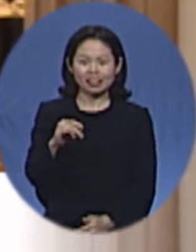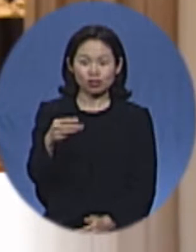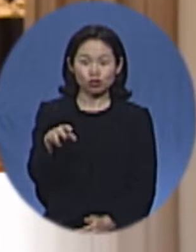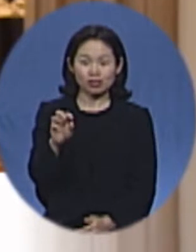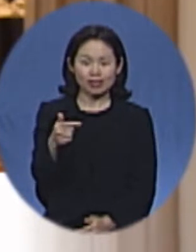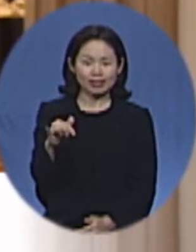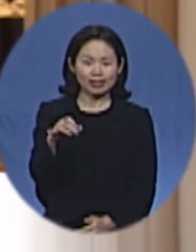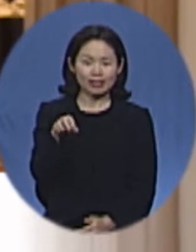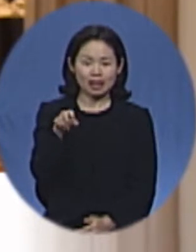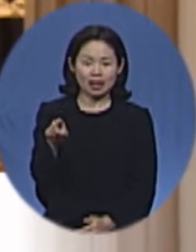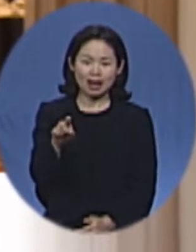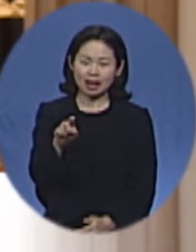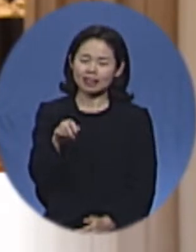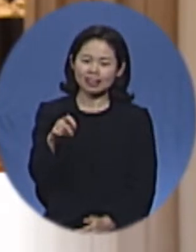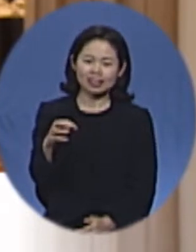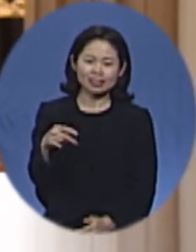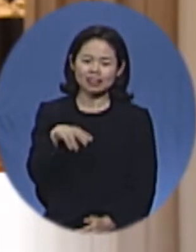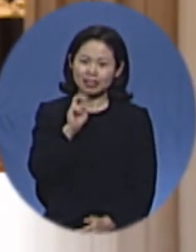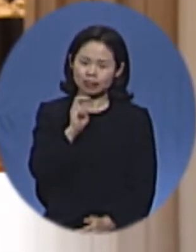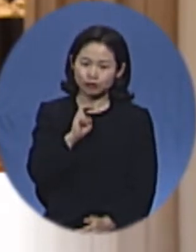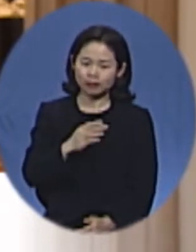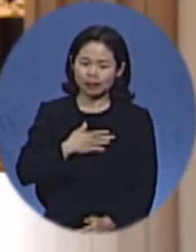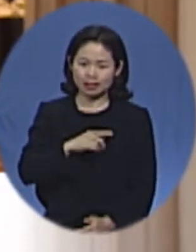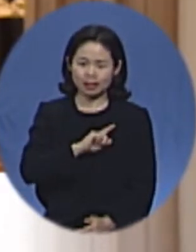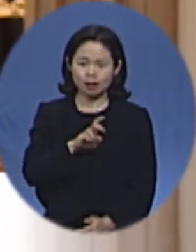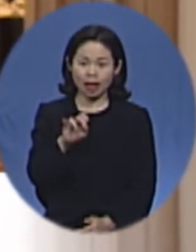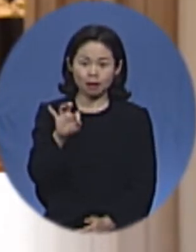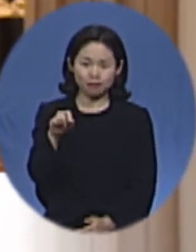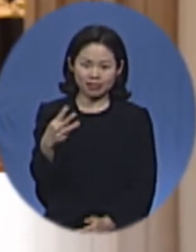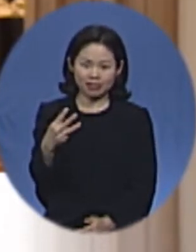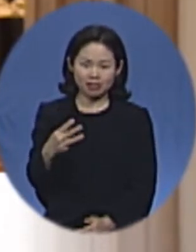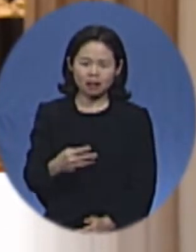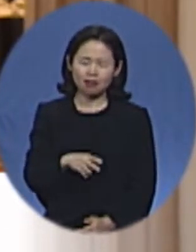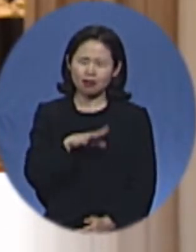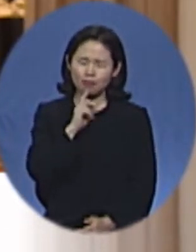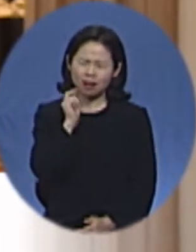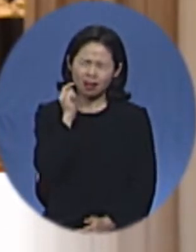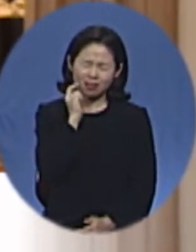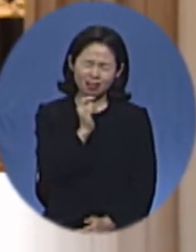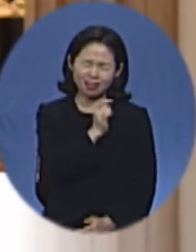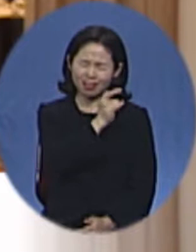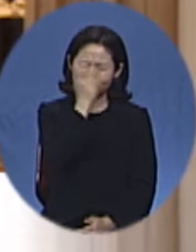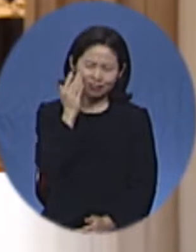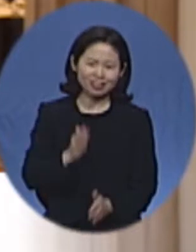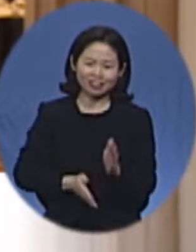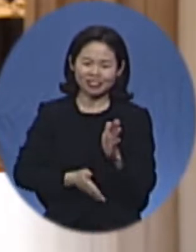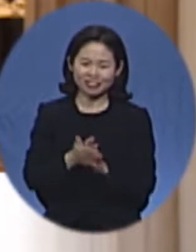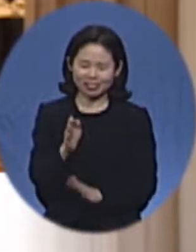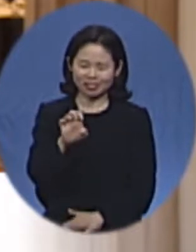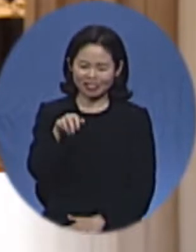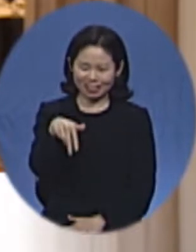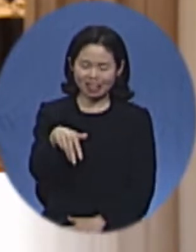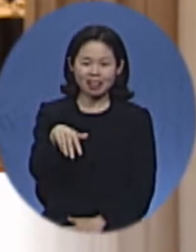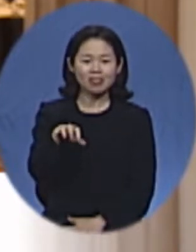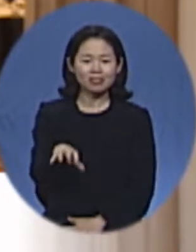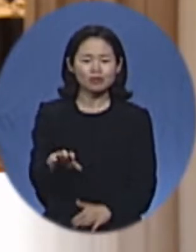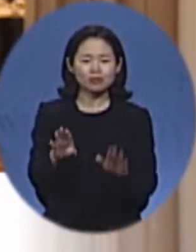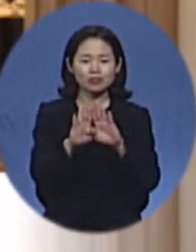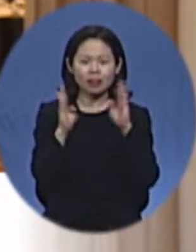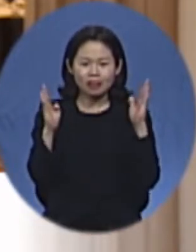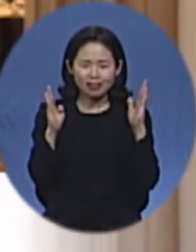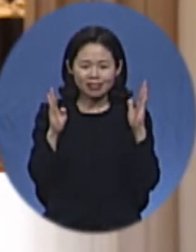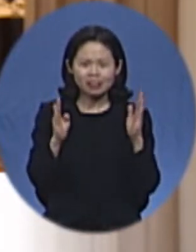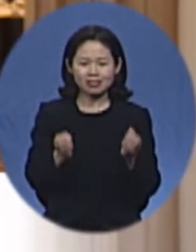리투아니아의 클래식 가수 에밀 콜치키입니다. 정말 아름다운 도시 평창에서 열린 뮤직아트 페스티벌에